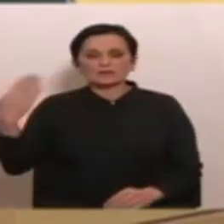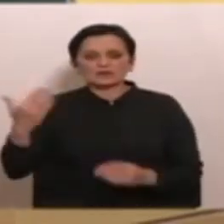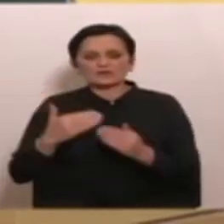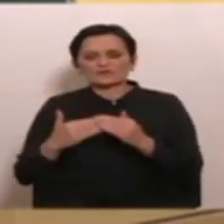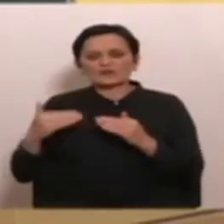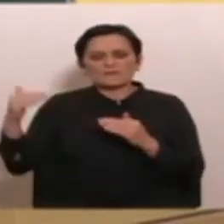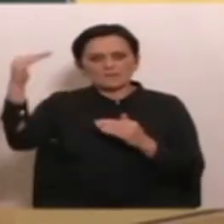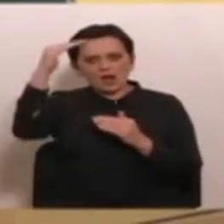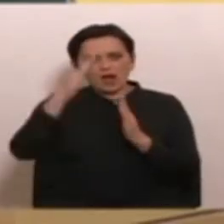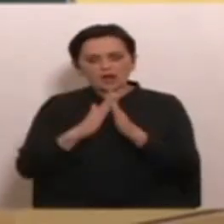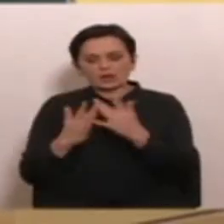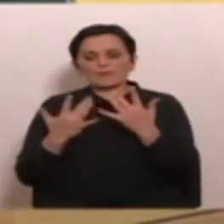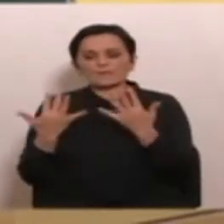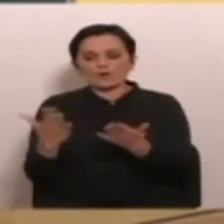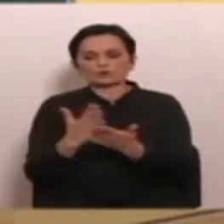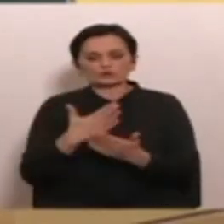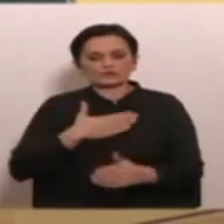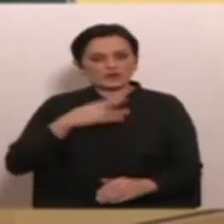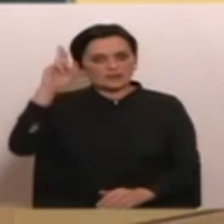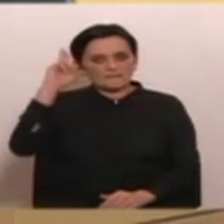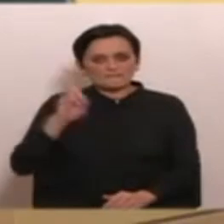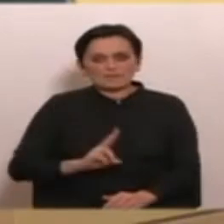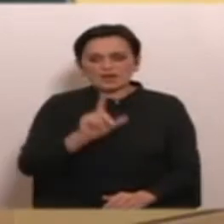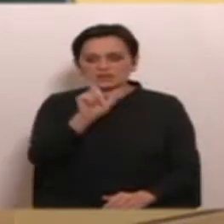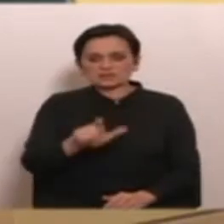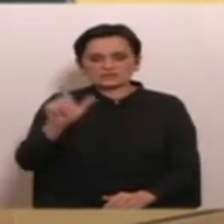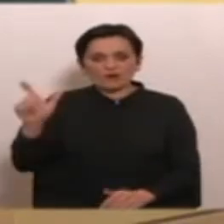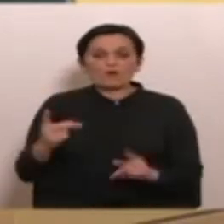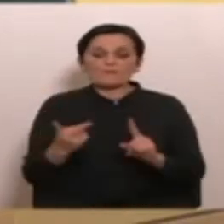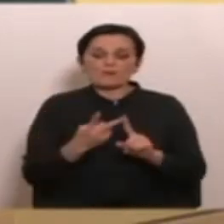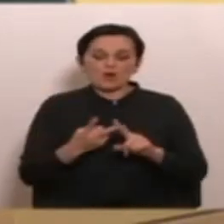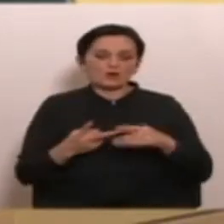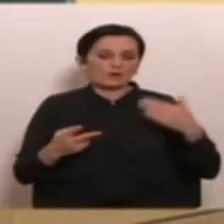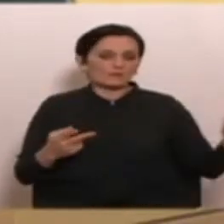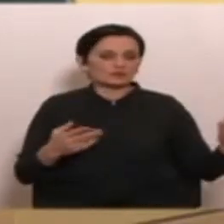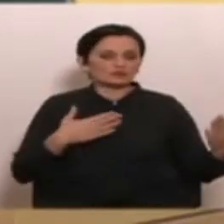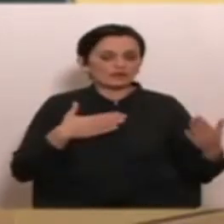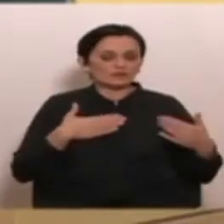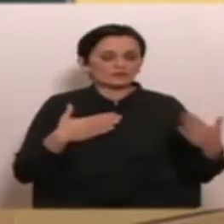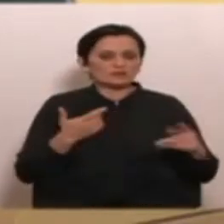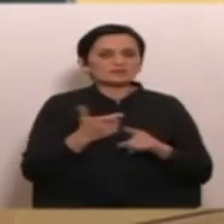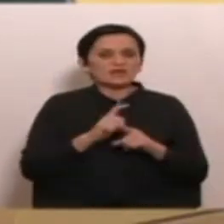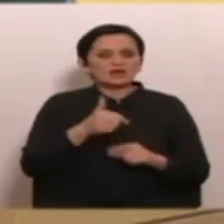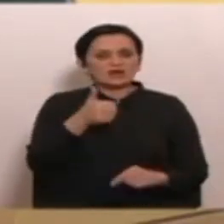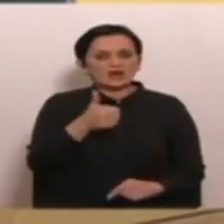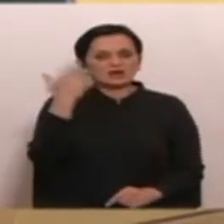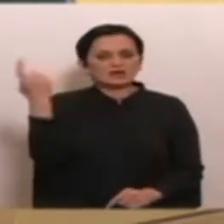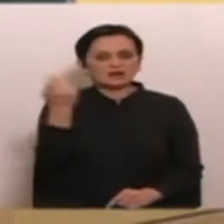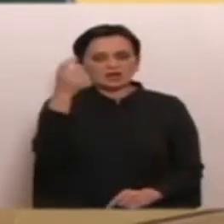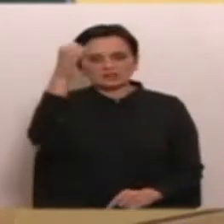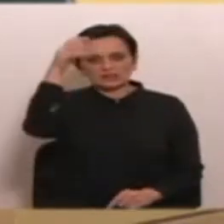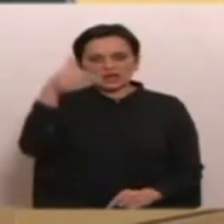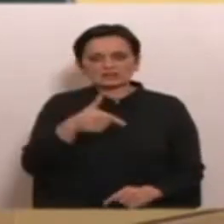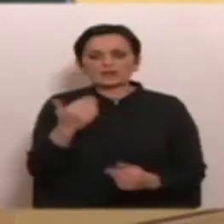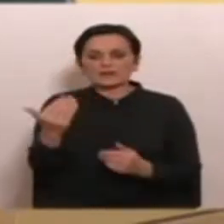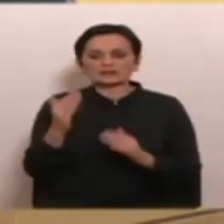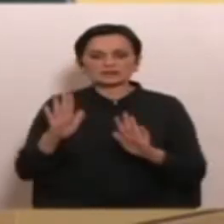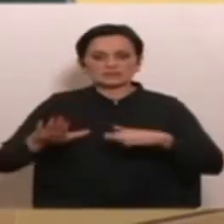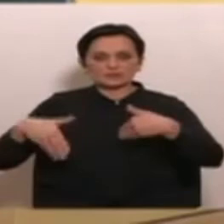მოთხოვნა არსებობს ჩვენს მეზღვაურებზე, მეორე მხრივ ჩვენი მხრიდან ძალიან კარგი ხარისხიანი განათლება იქნება მათთვის